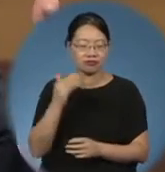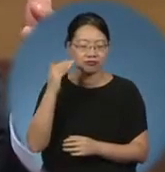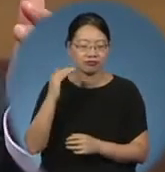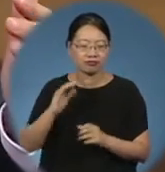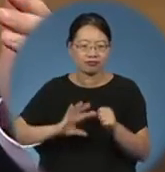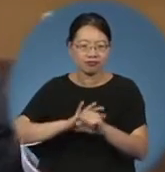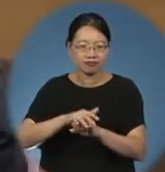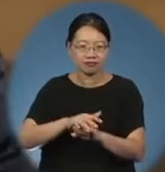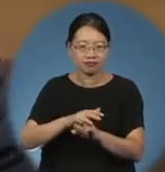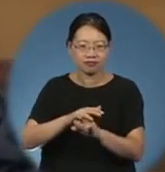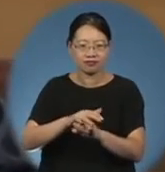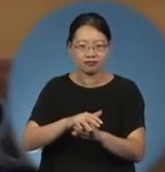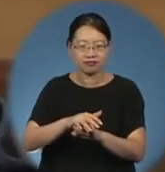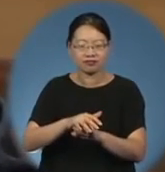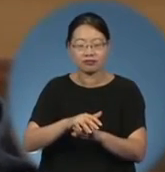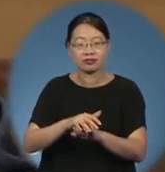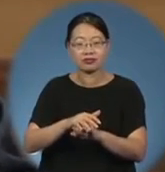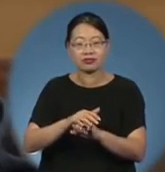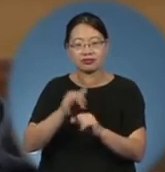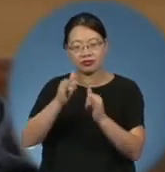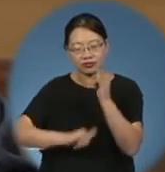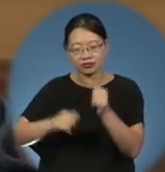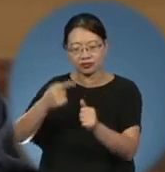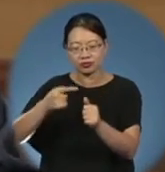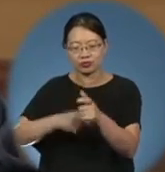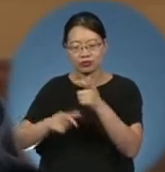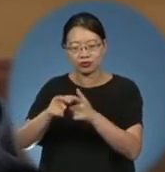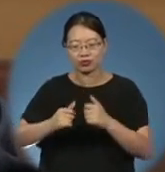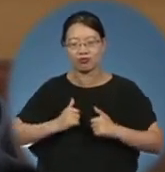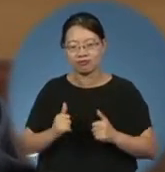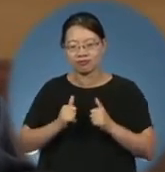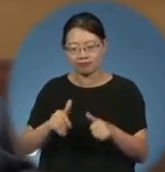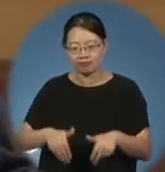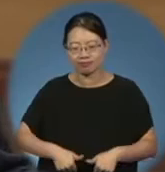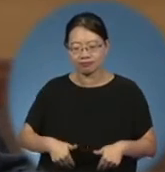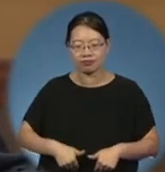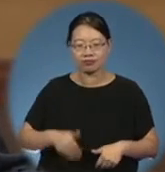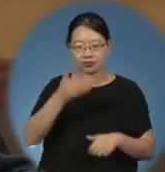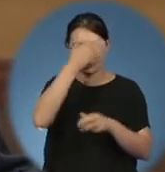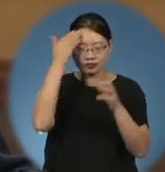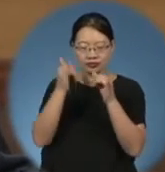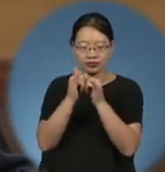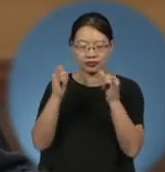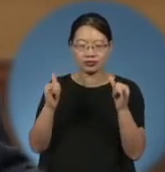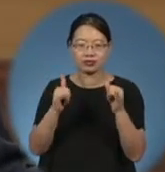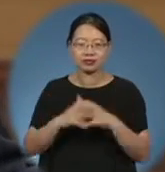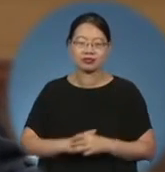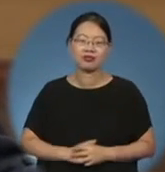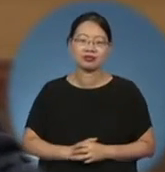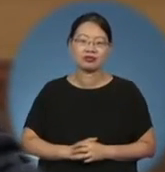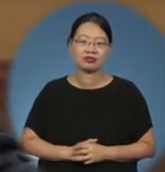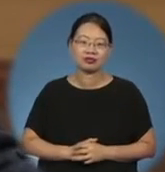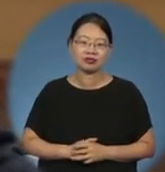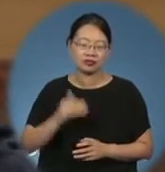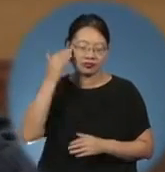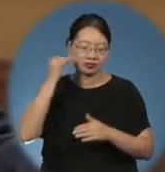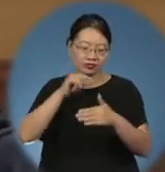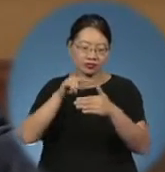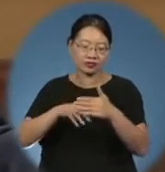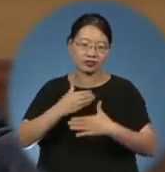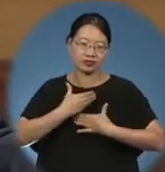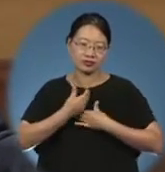세계 업 교육을 더 해야 되겠다 4 그래서 우리 우리 젊은 세대들이 이 국내에서